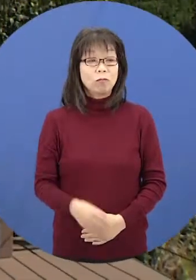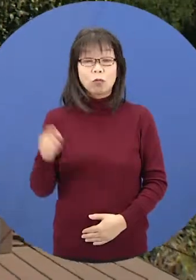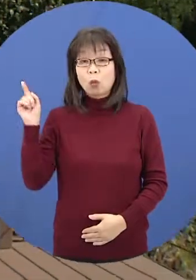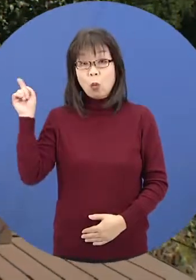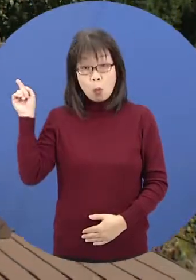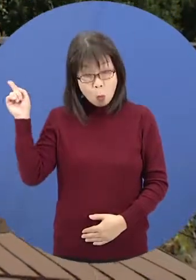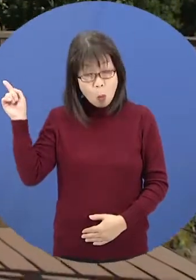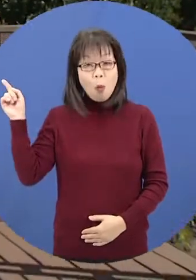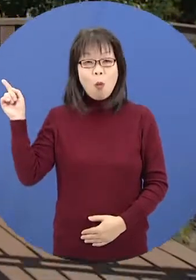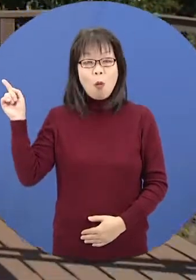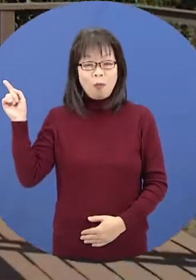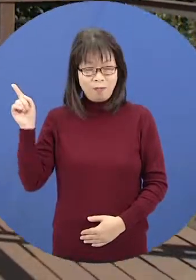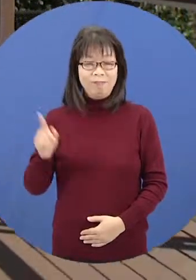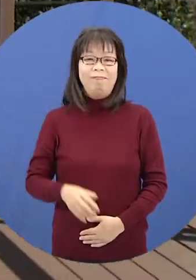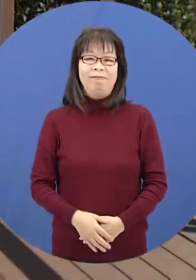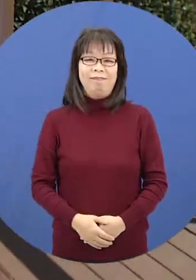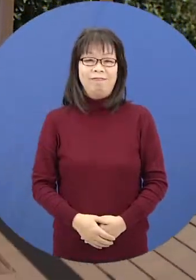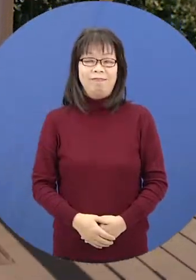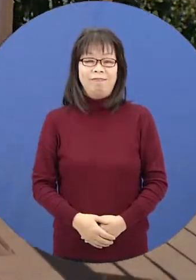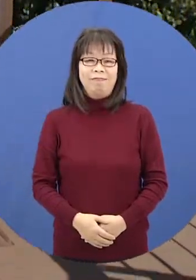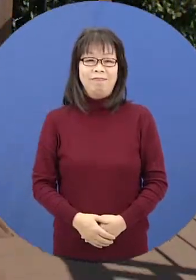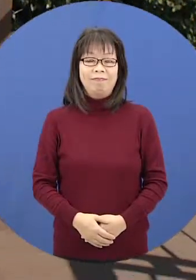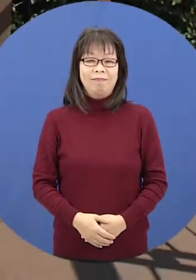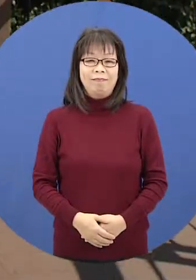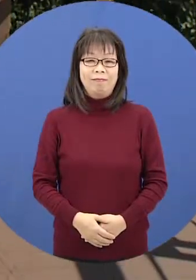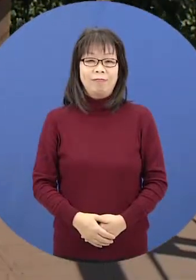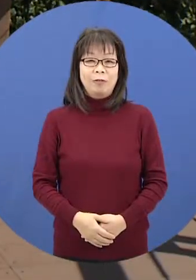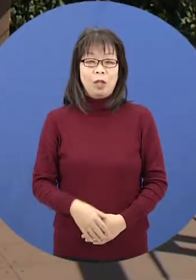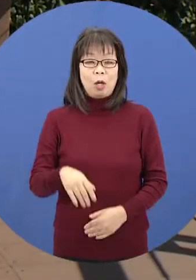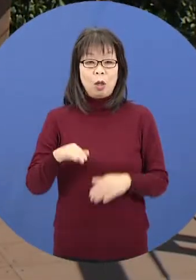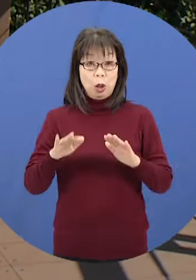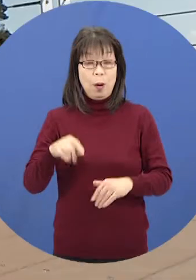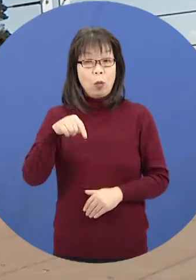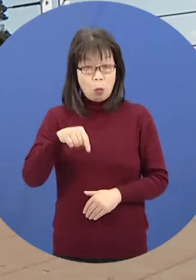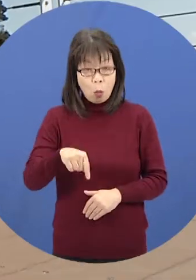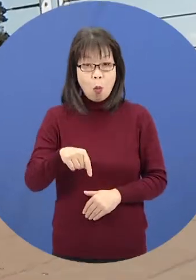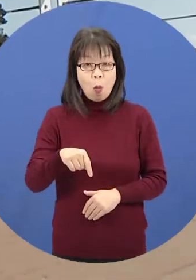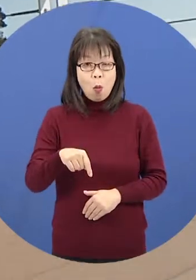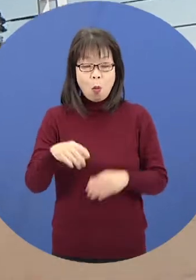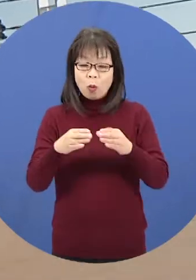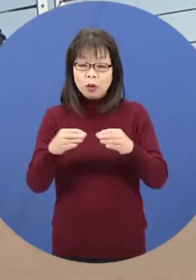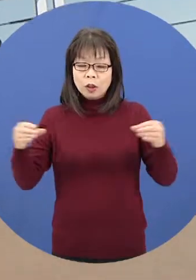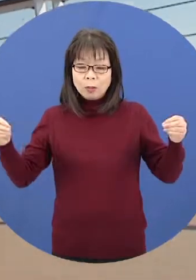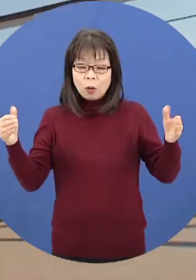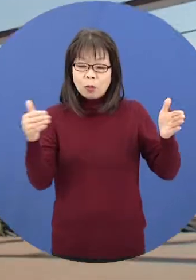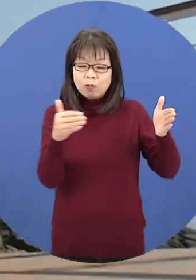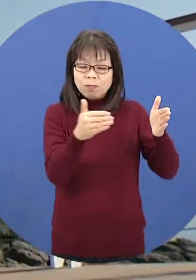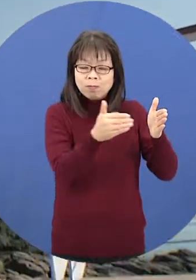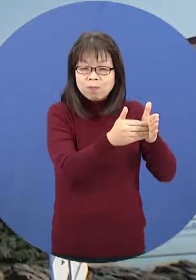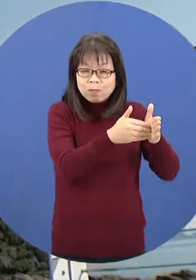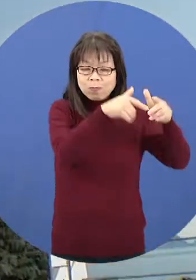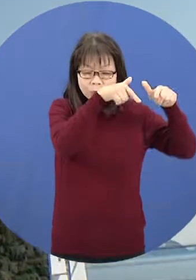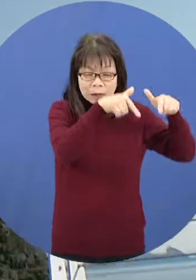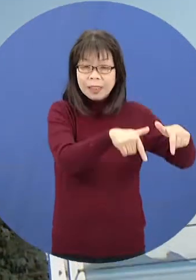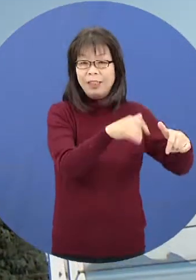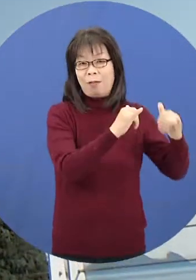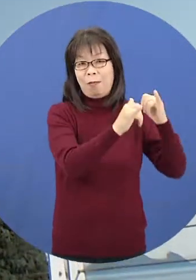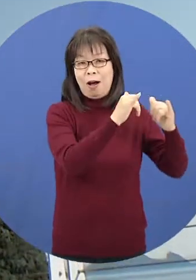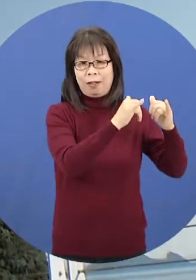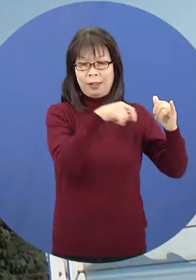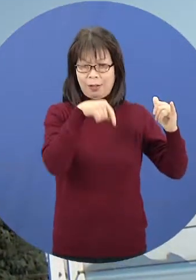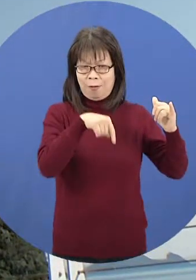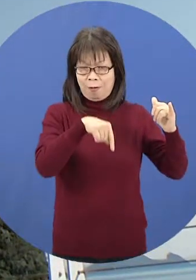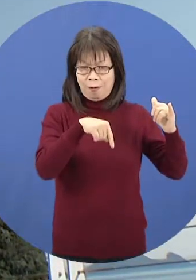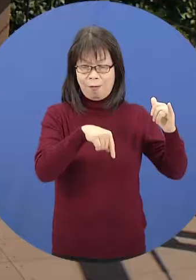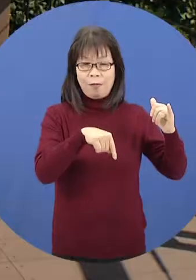ここがその場所です、 はい、 諸岡さん、私たちは今日本の本土で一番西の場所にいる